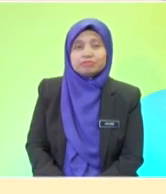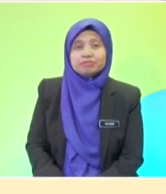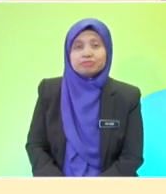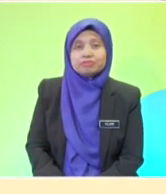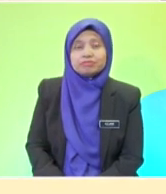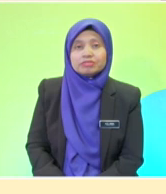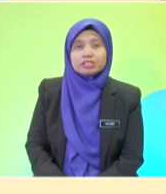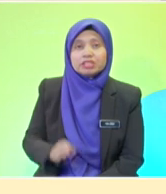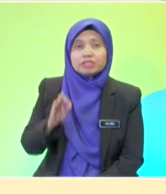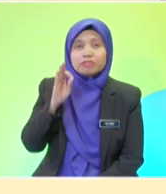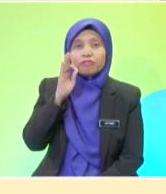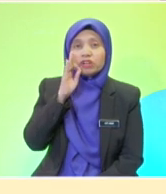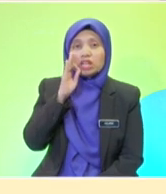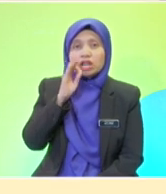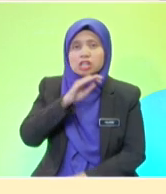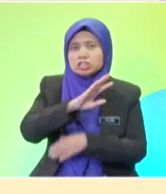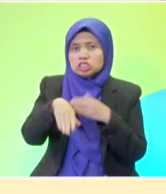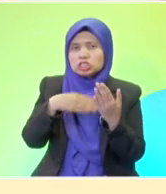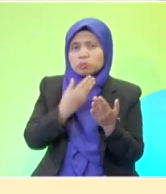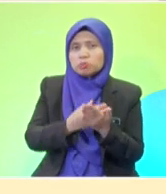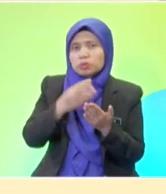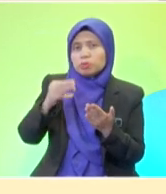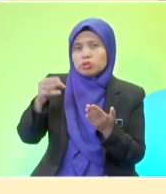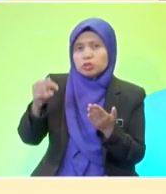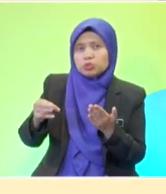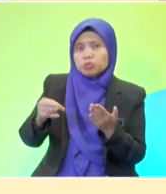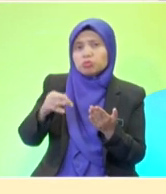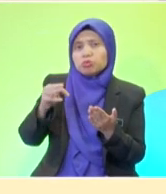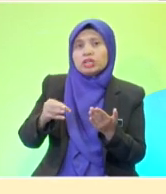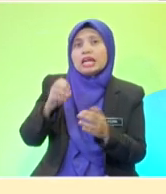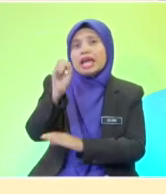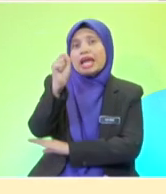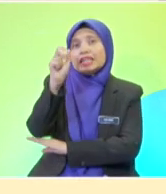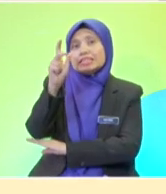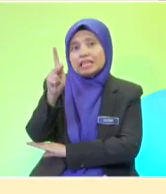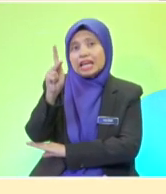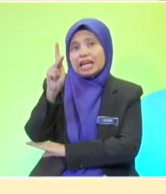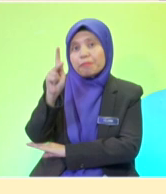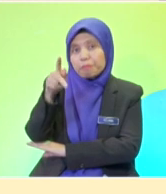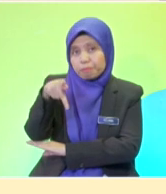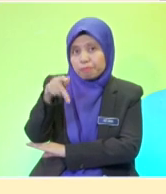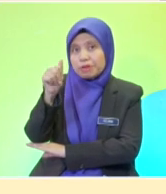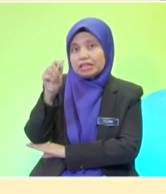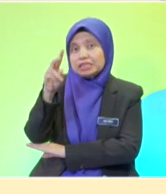Fitria ke-4 murid ini merupakan murid dari Rizki panjang indah